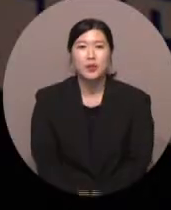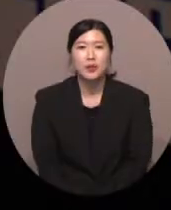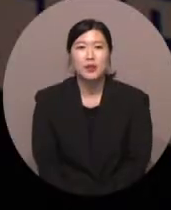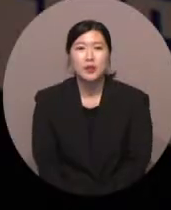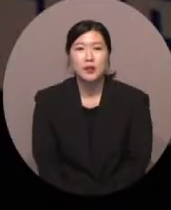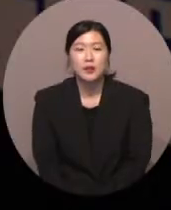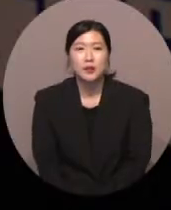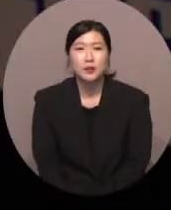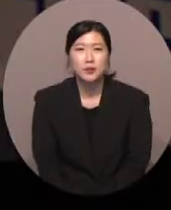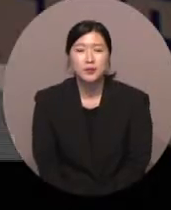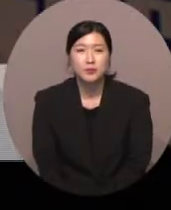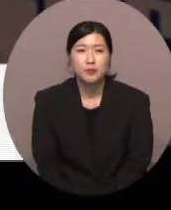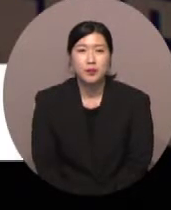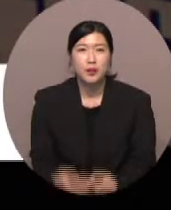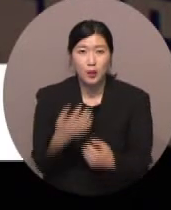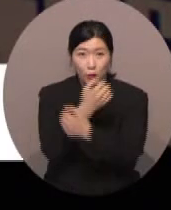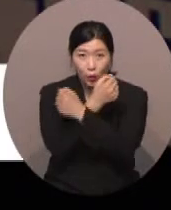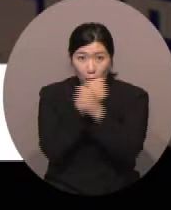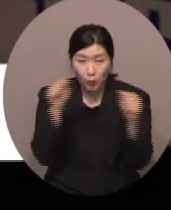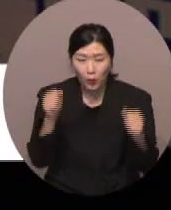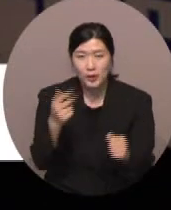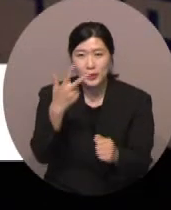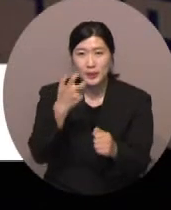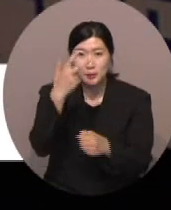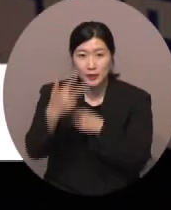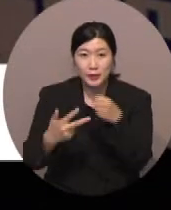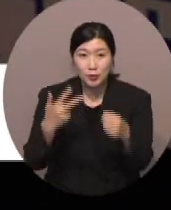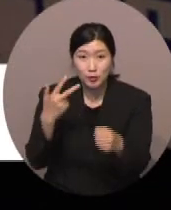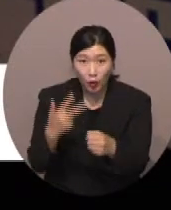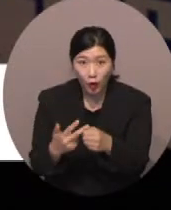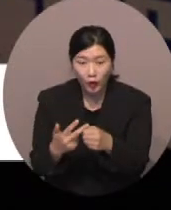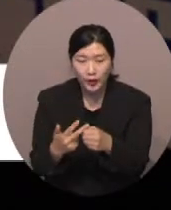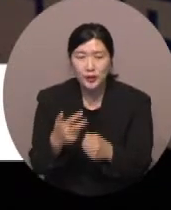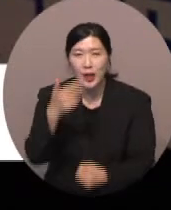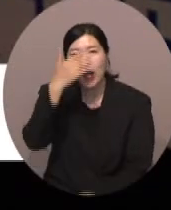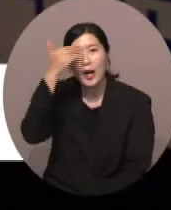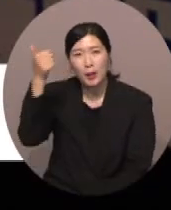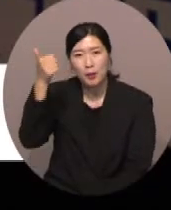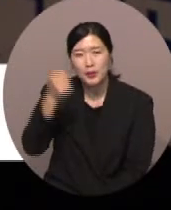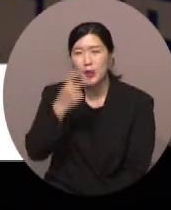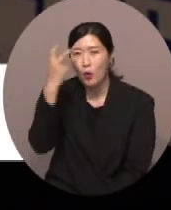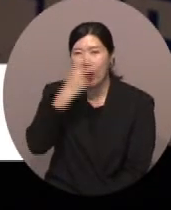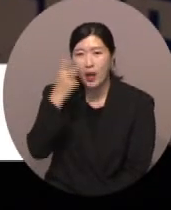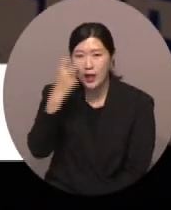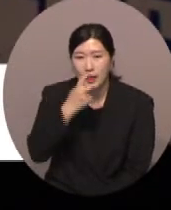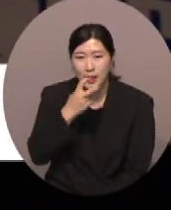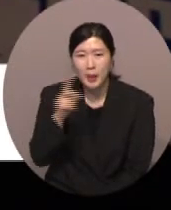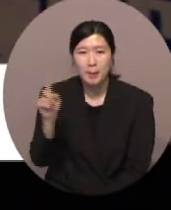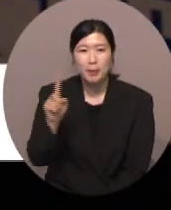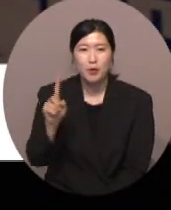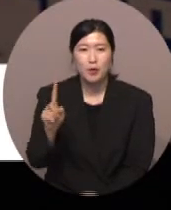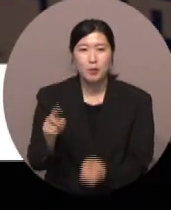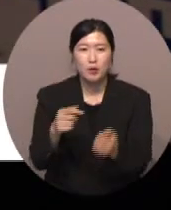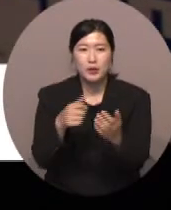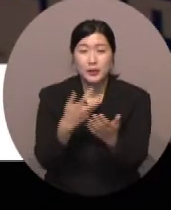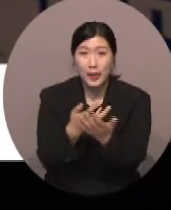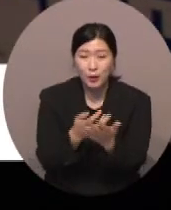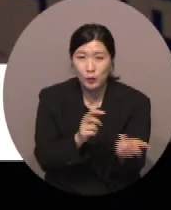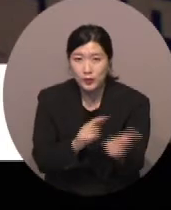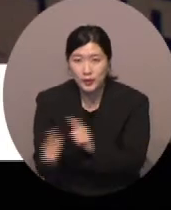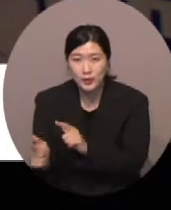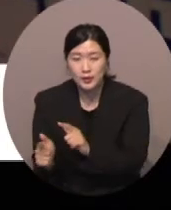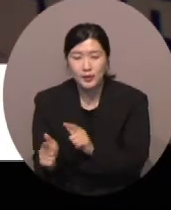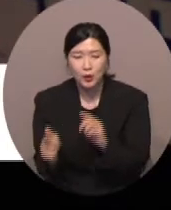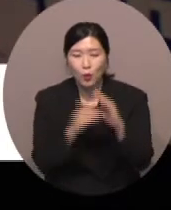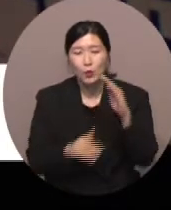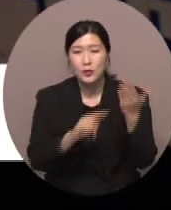광복 77주년을 맞이하여 아버지께서 어렵게 관리하셨던 화사 이관구 저희 할아버지의 자료가 이렇게